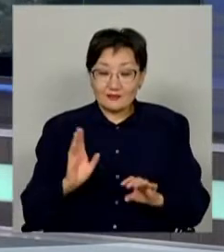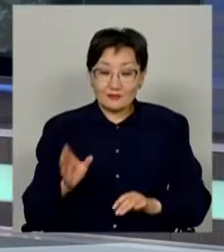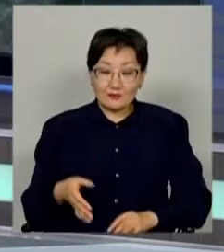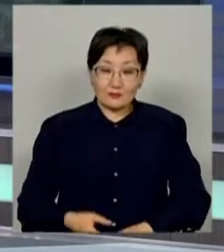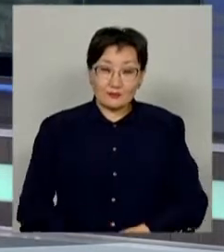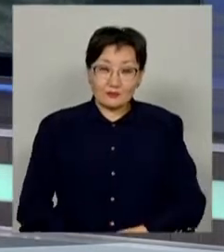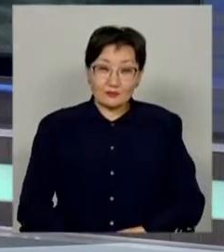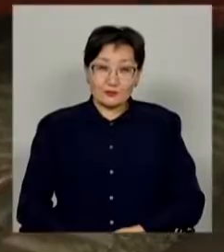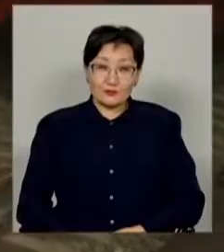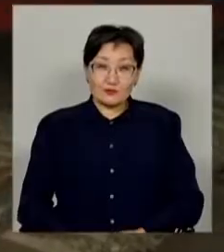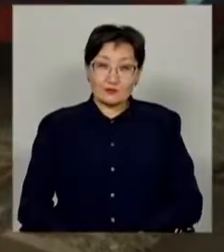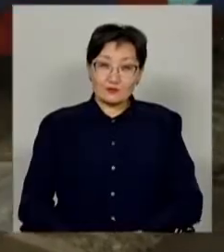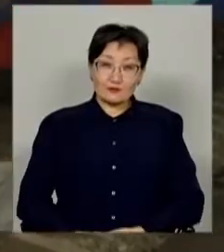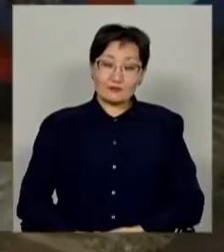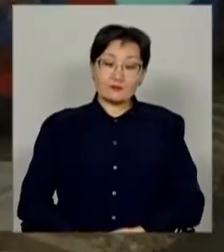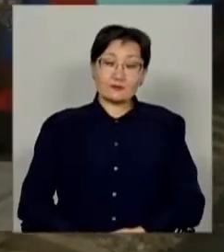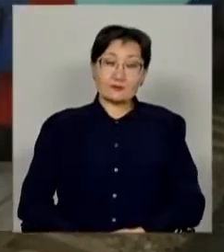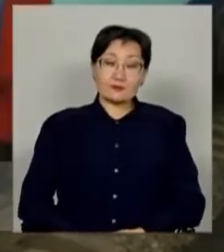жалғастырсын.